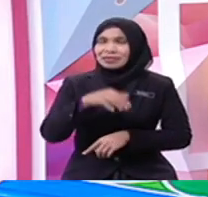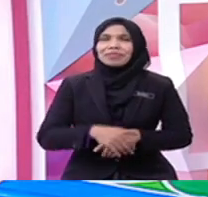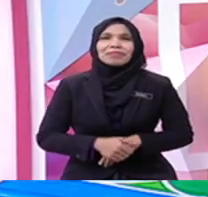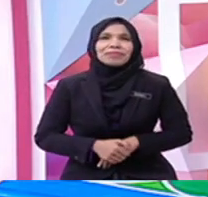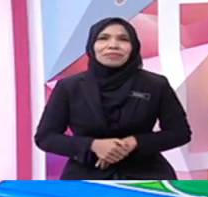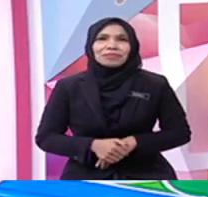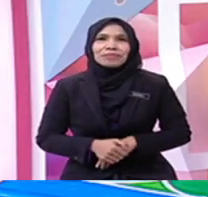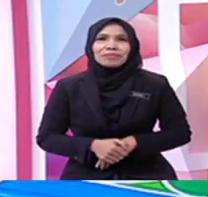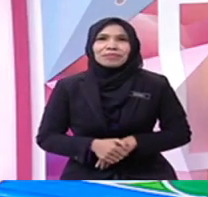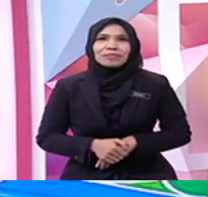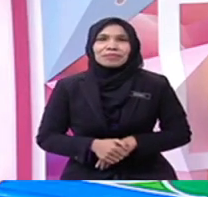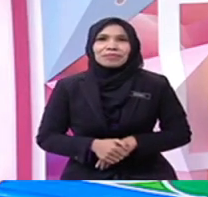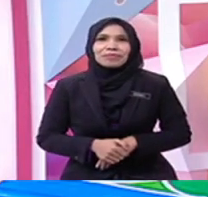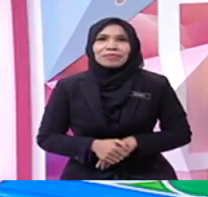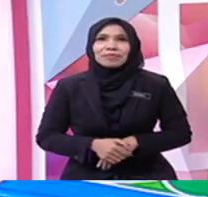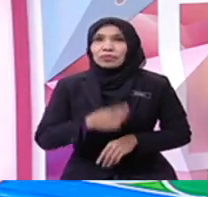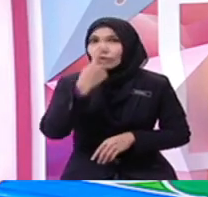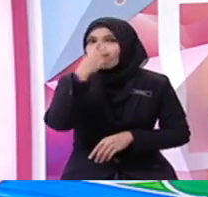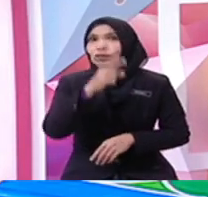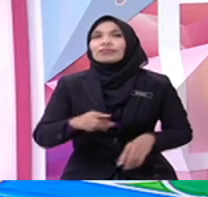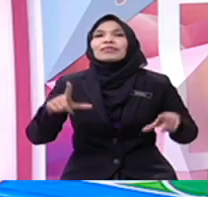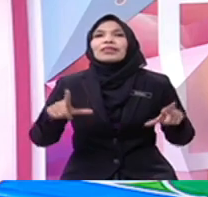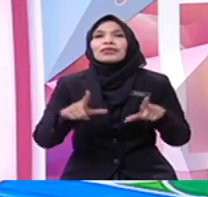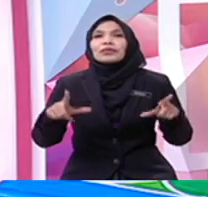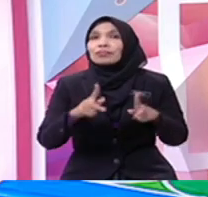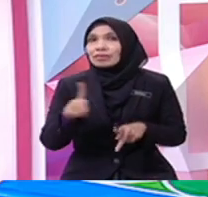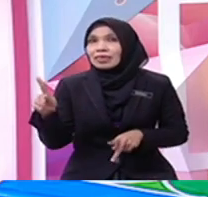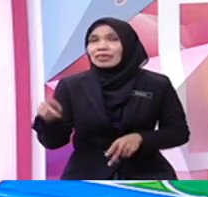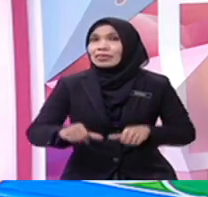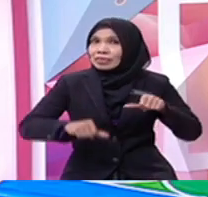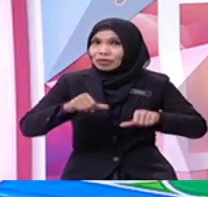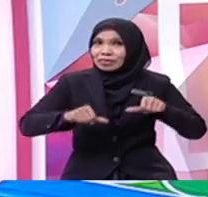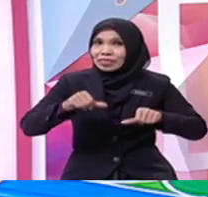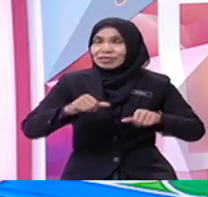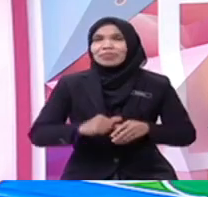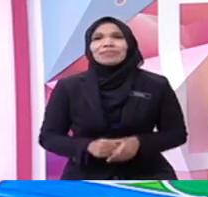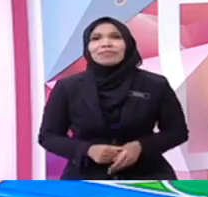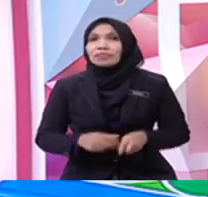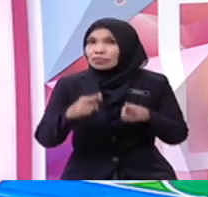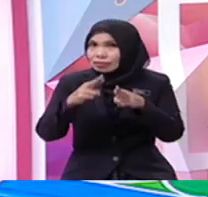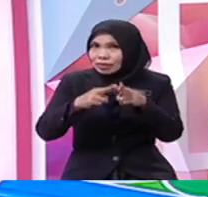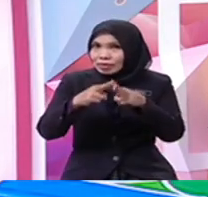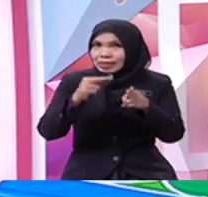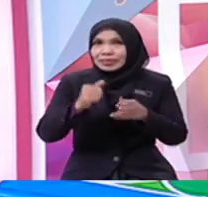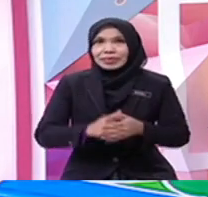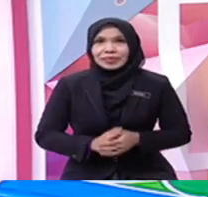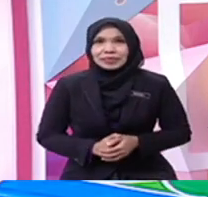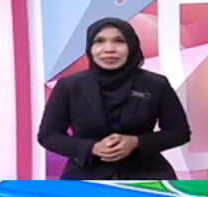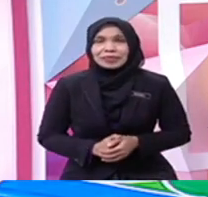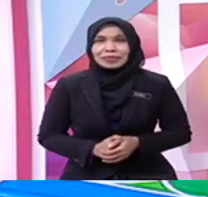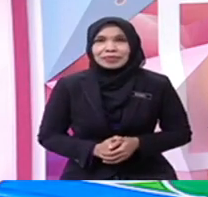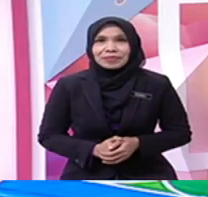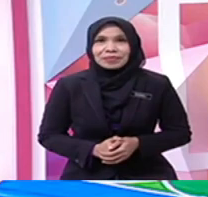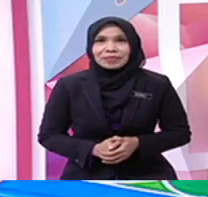pawai nih kita lakukan senang mereka saya bersama janyimu di rumah pulsamu jadi berdiri bersama-sama dengan